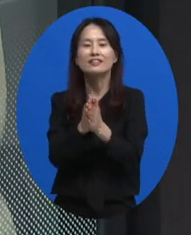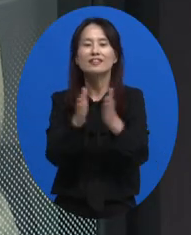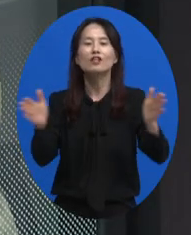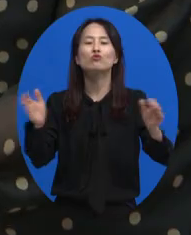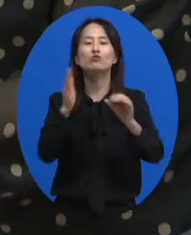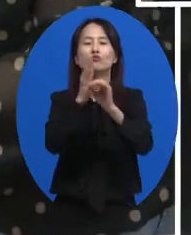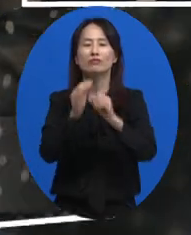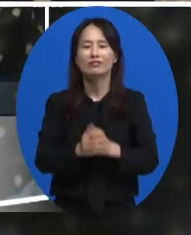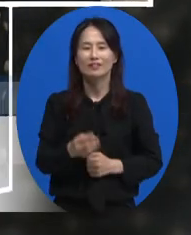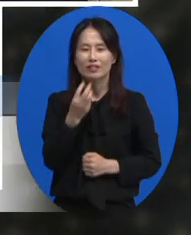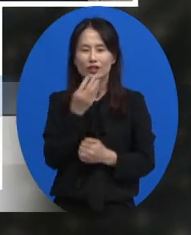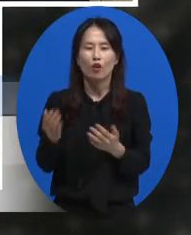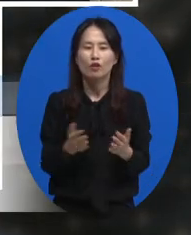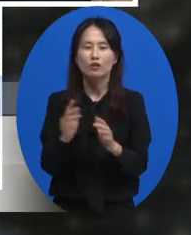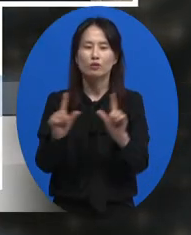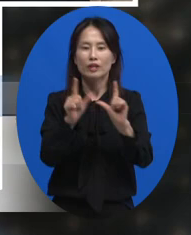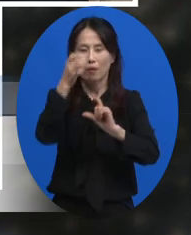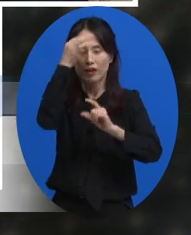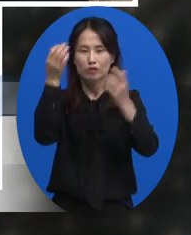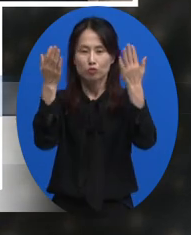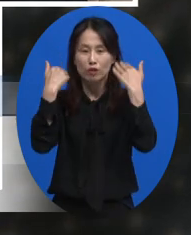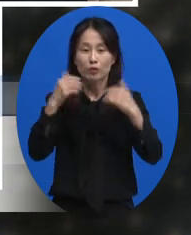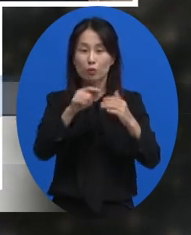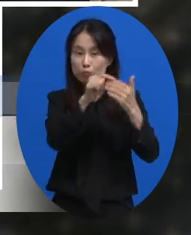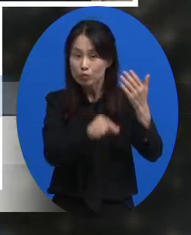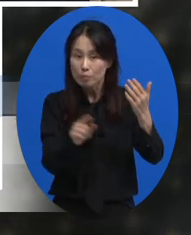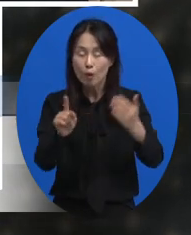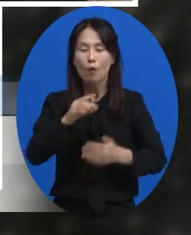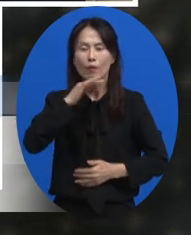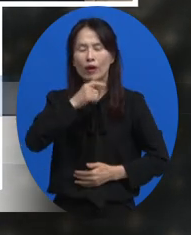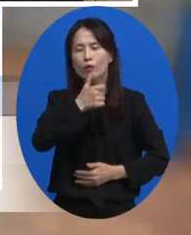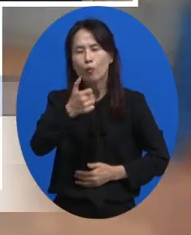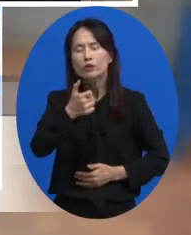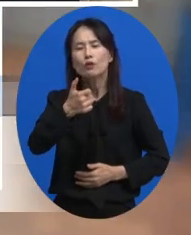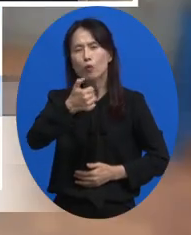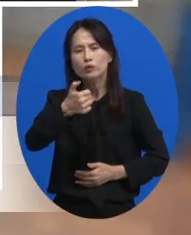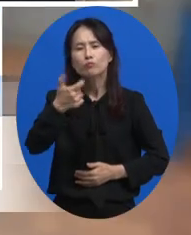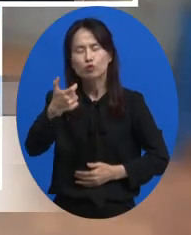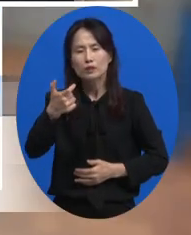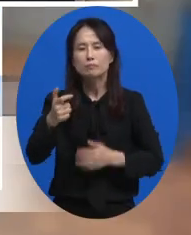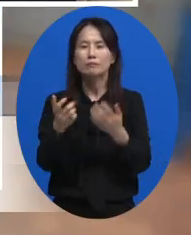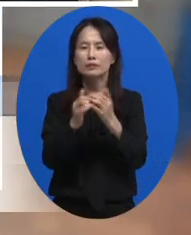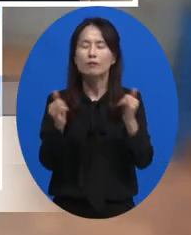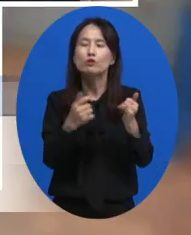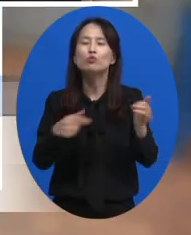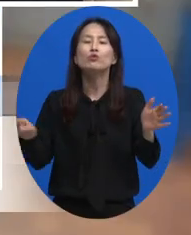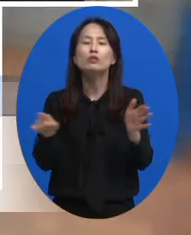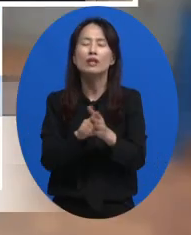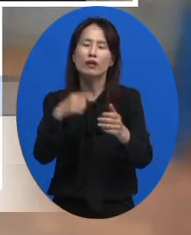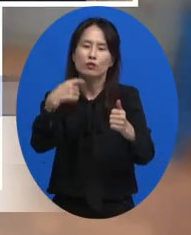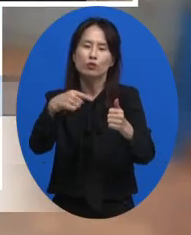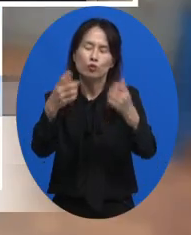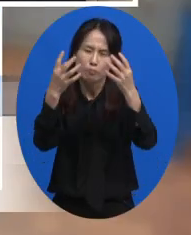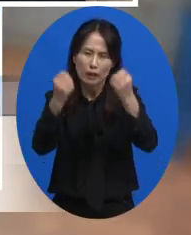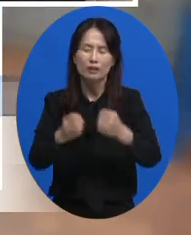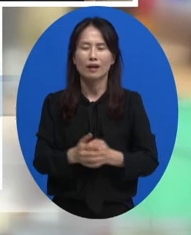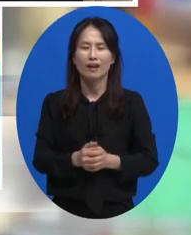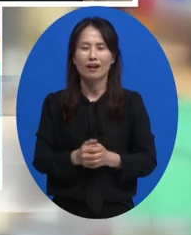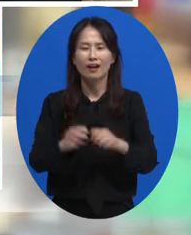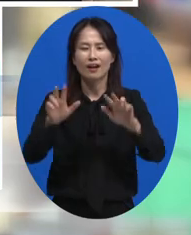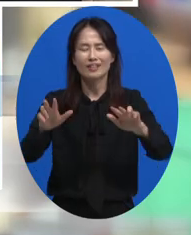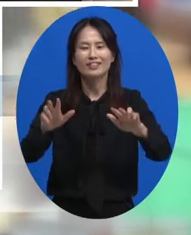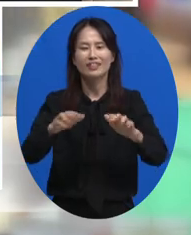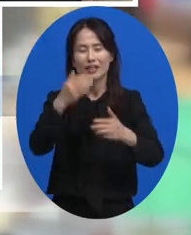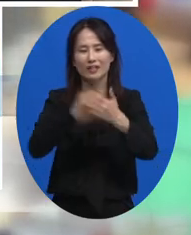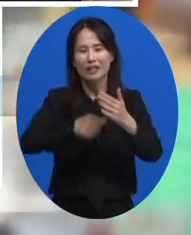있습니다. 이 경기도 생활기술학교 프로그램이 5060을 위한 그러한 프로그램이라서 굉장히 뭐랄까 인생 후반을